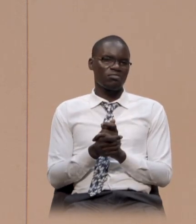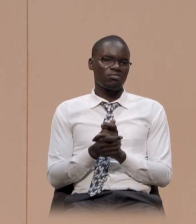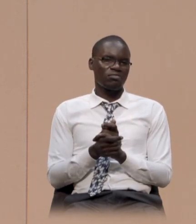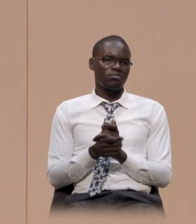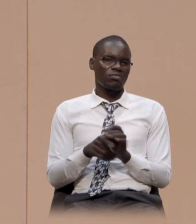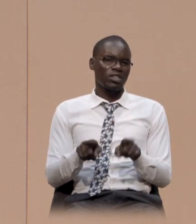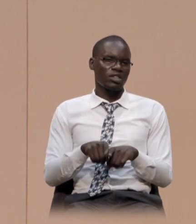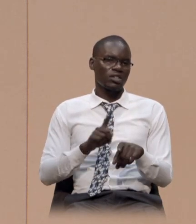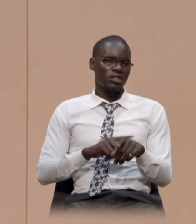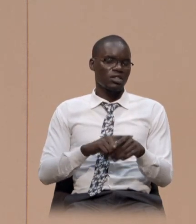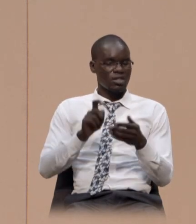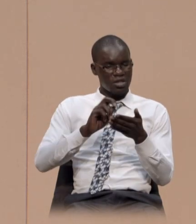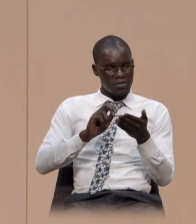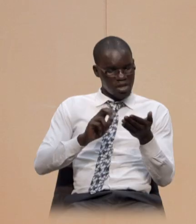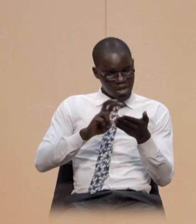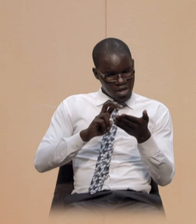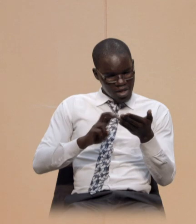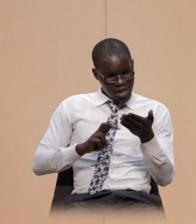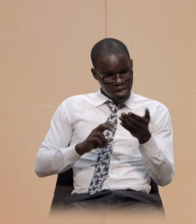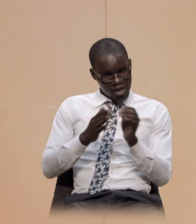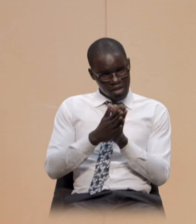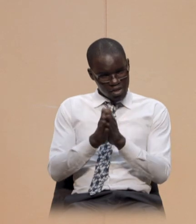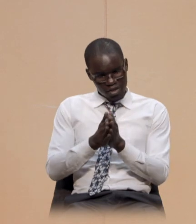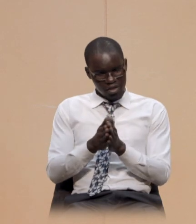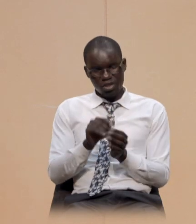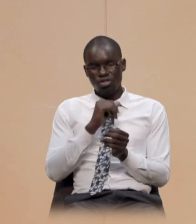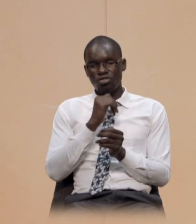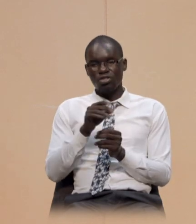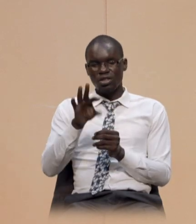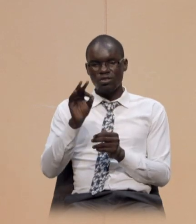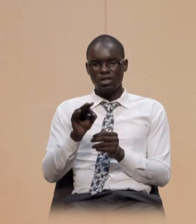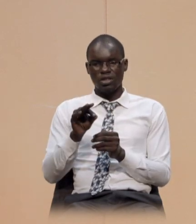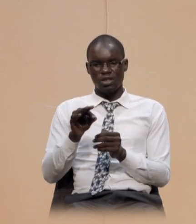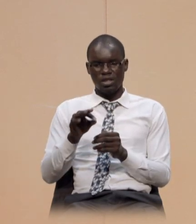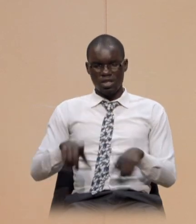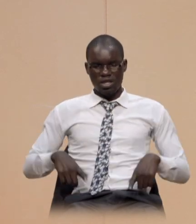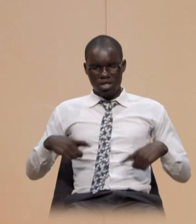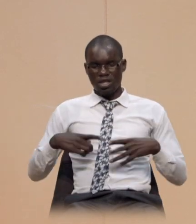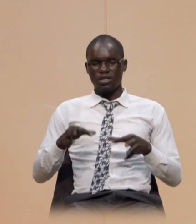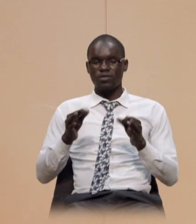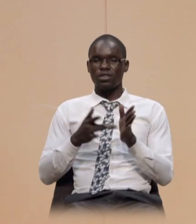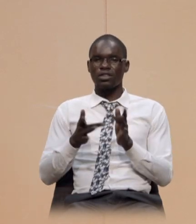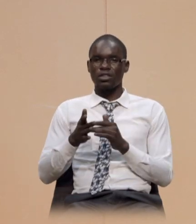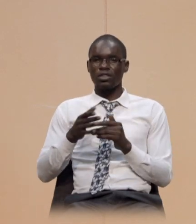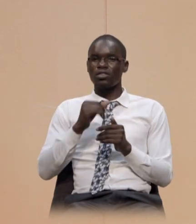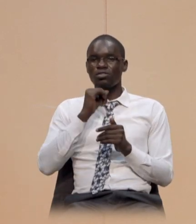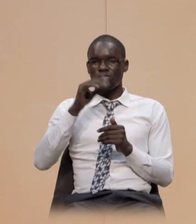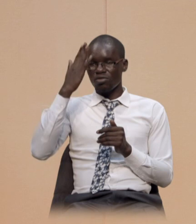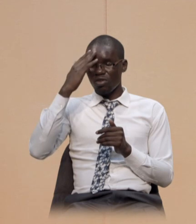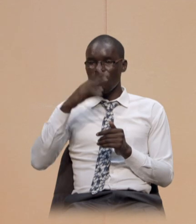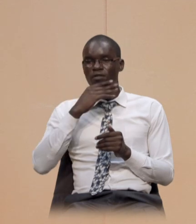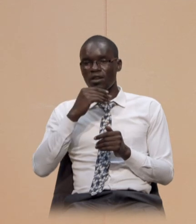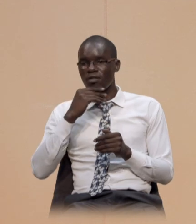Hata ukisoma stories zingine, haukuti maisha ya Yesu. Atujui baba yake alienda wapi haraka